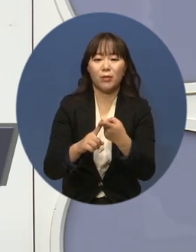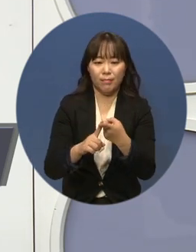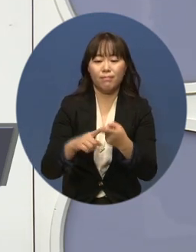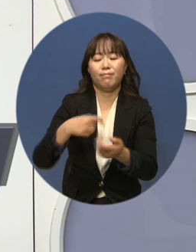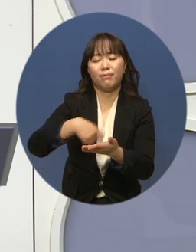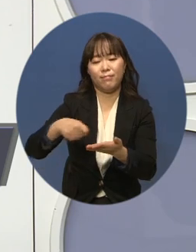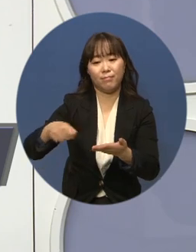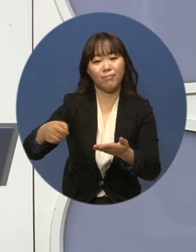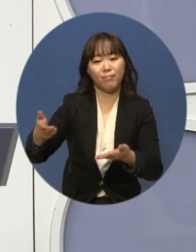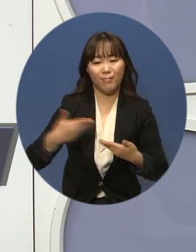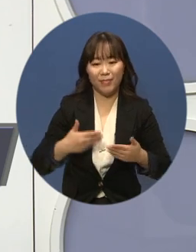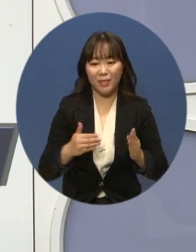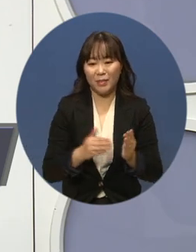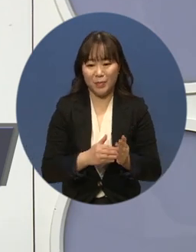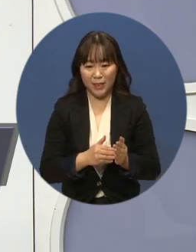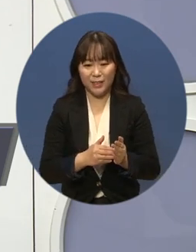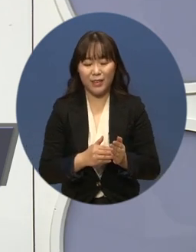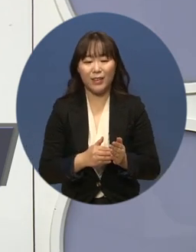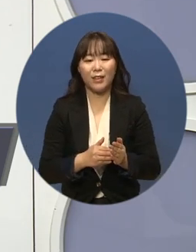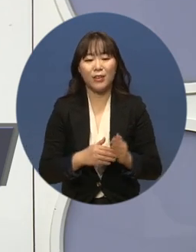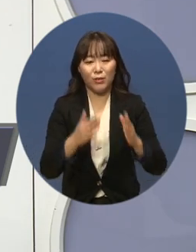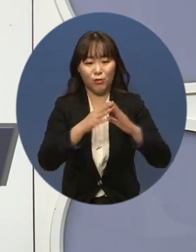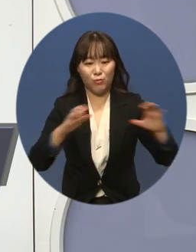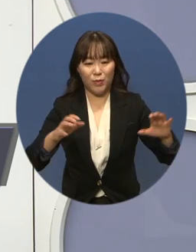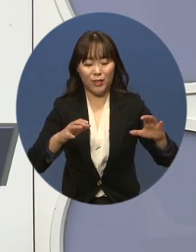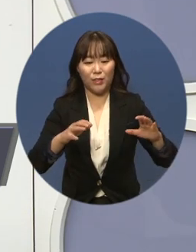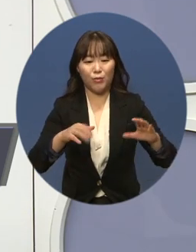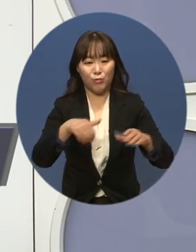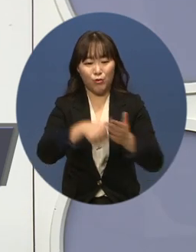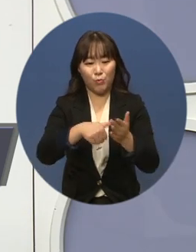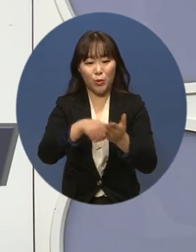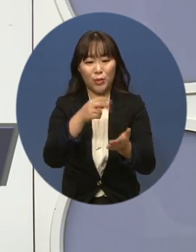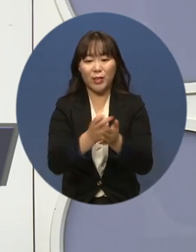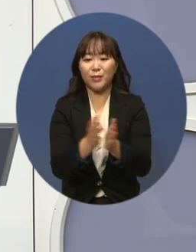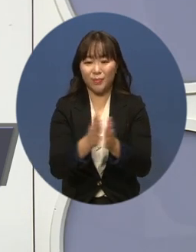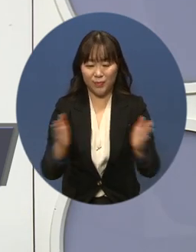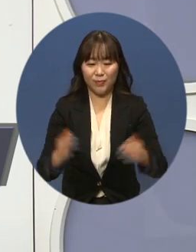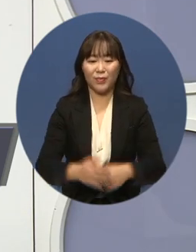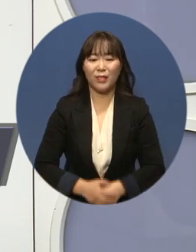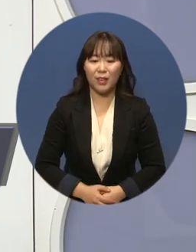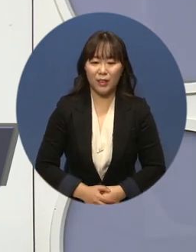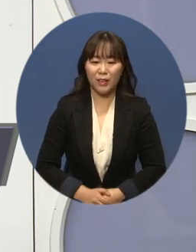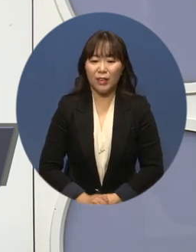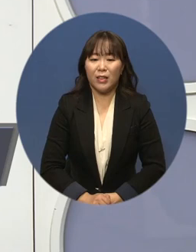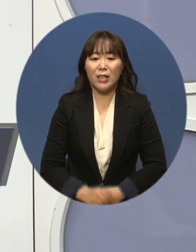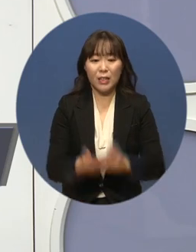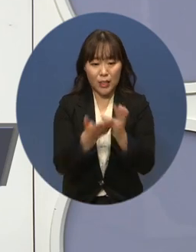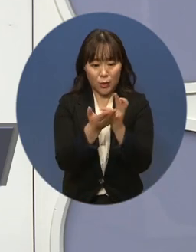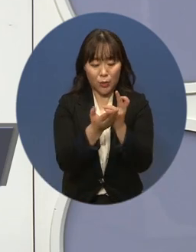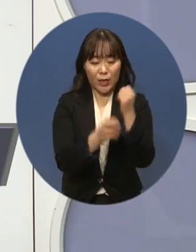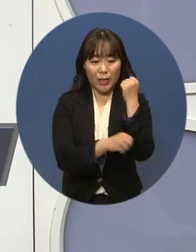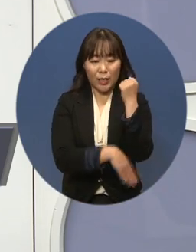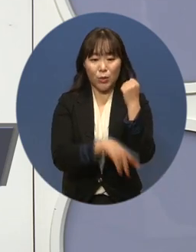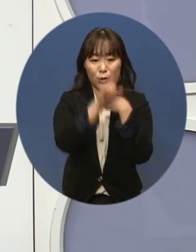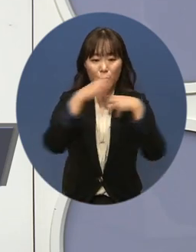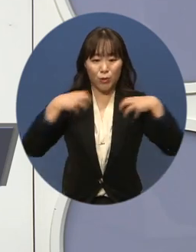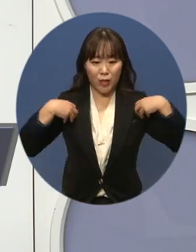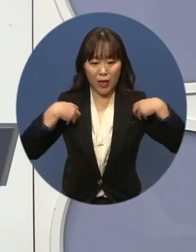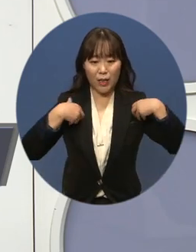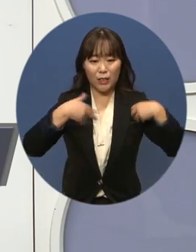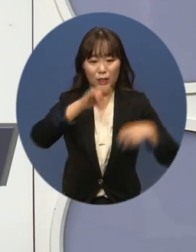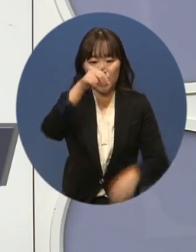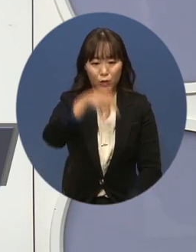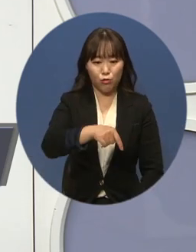흔쾌히 사인을 해주셔서 주민투표법이 도입이 됐거든요. 제주도가 이제 기초정부가 제주시,